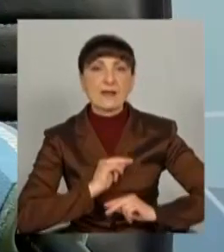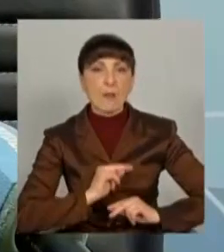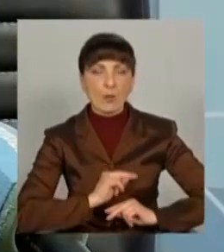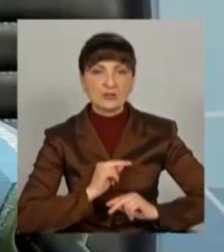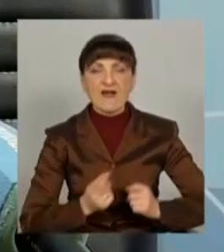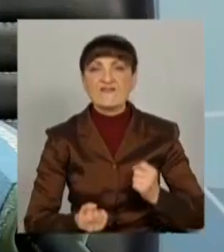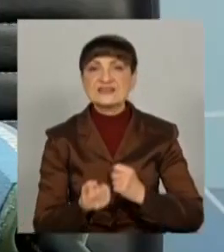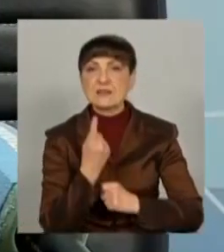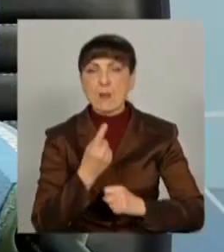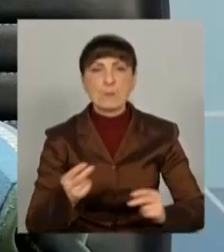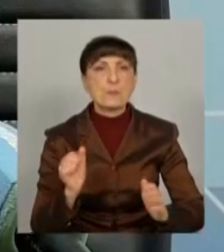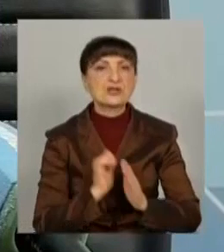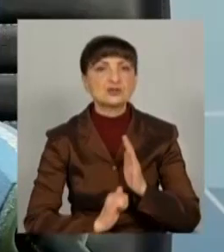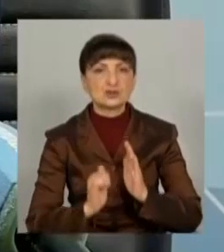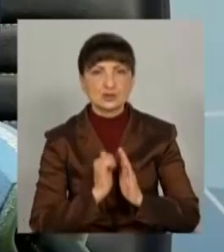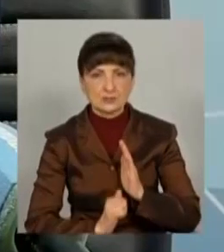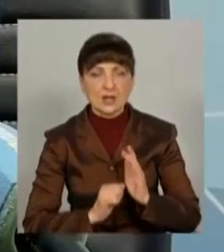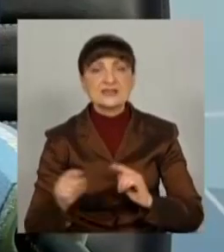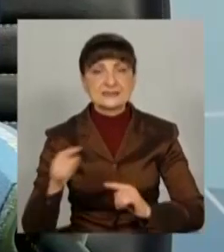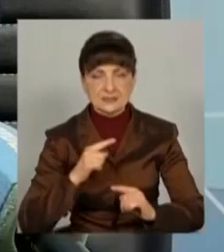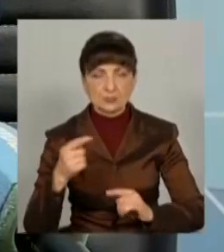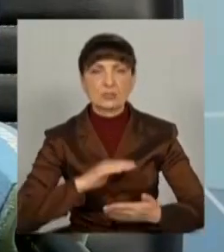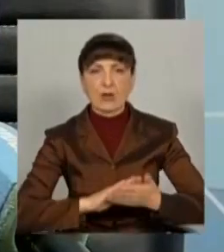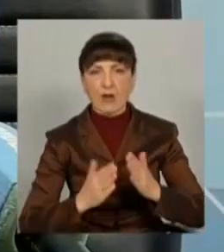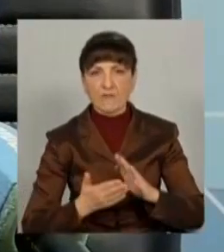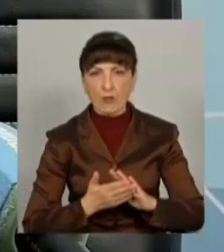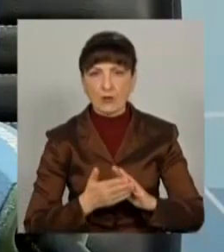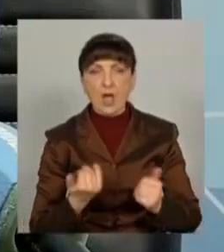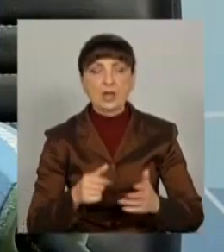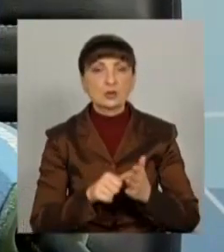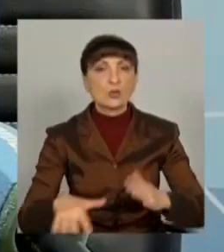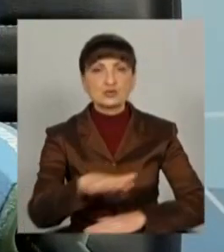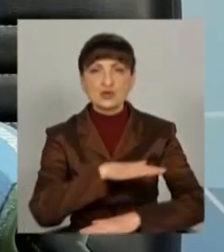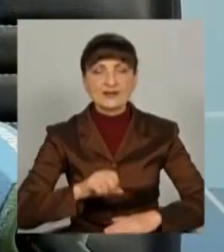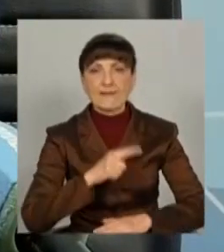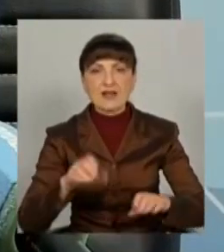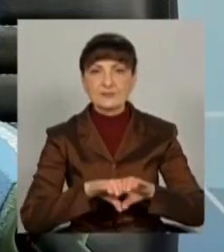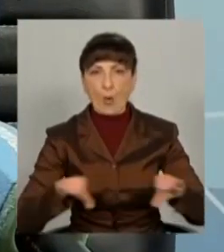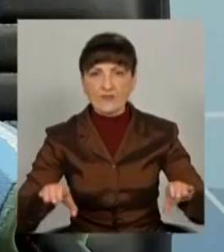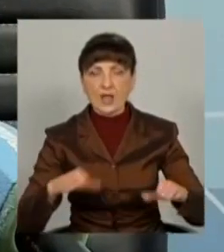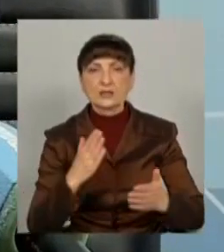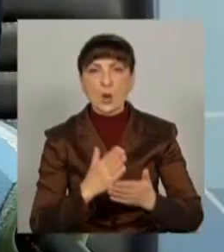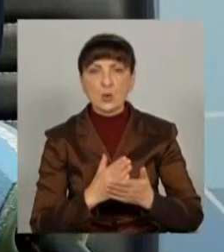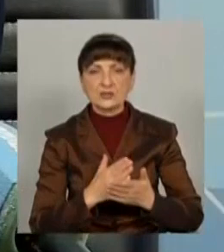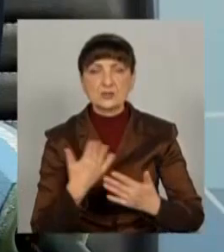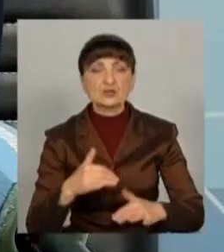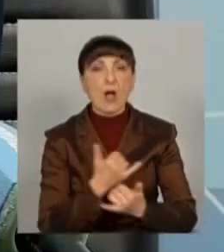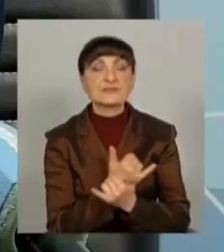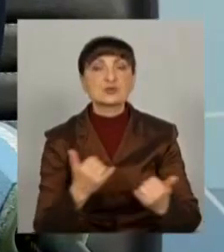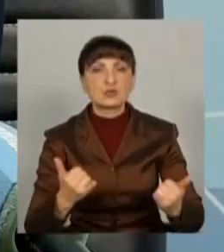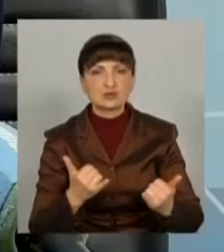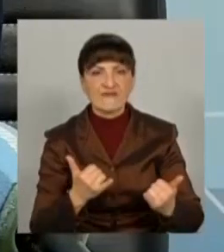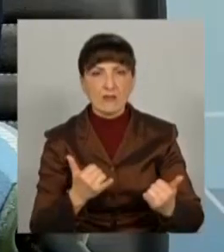по выяснению причин аварии. С ними у нас есть договор. Данный участок газопровода находится на гарантийном